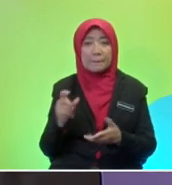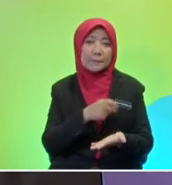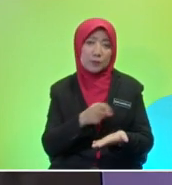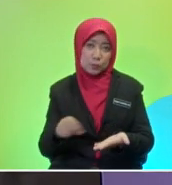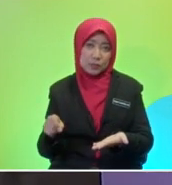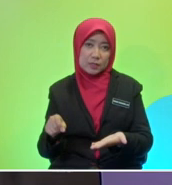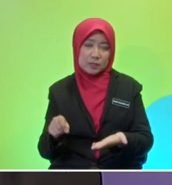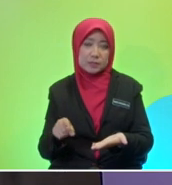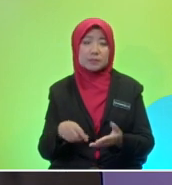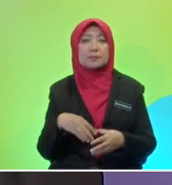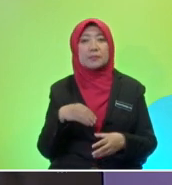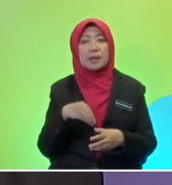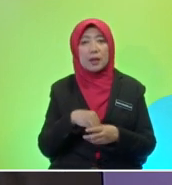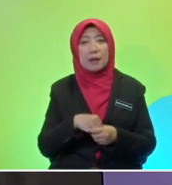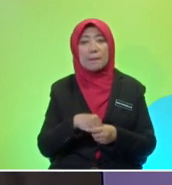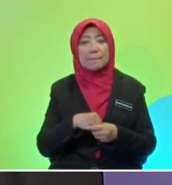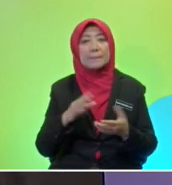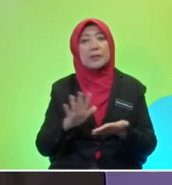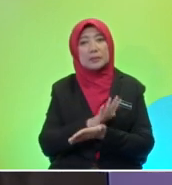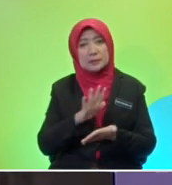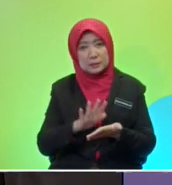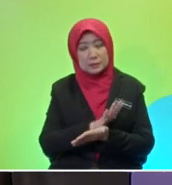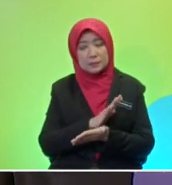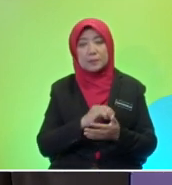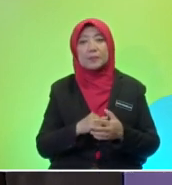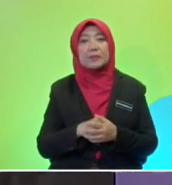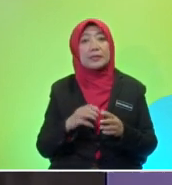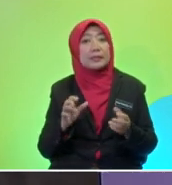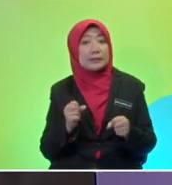dalam lembaran kejauhan merekalah